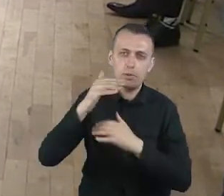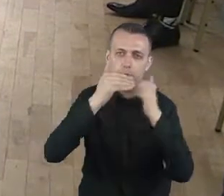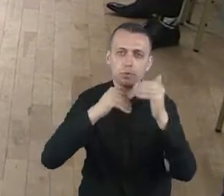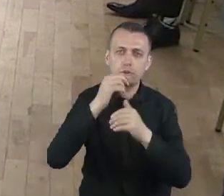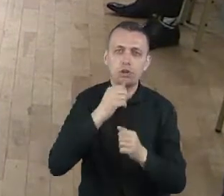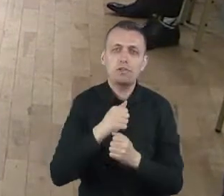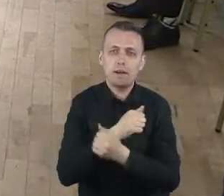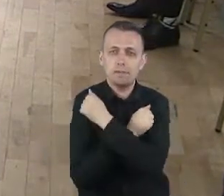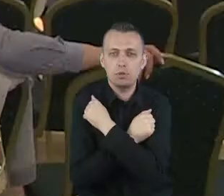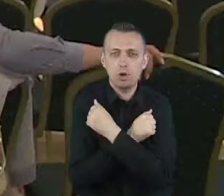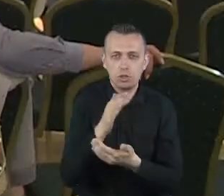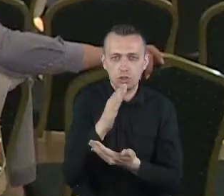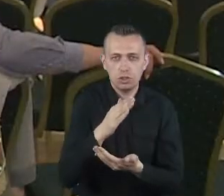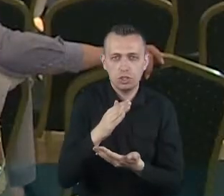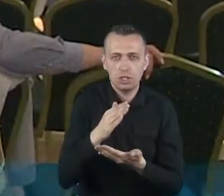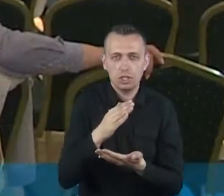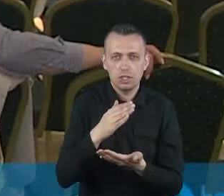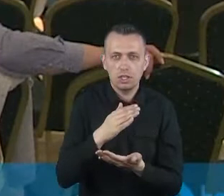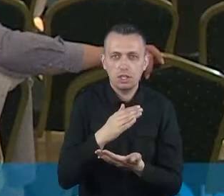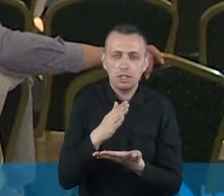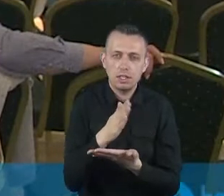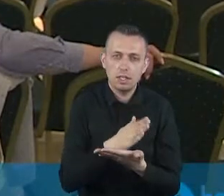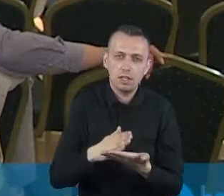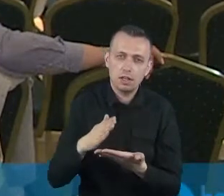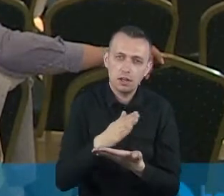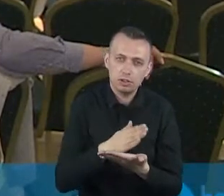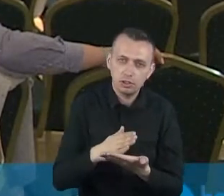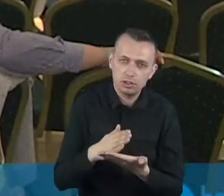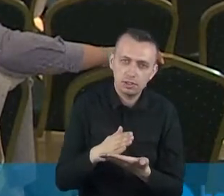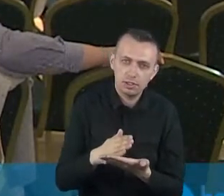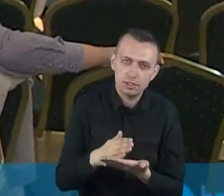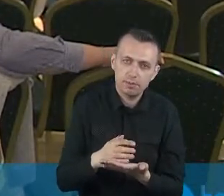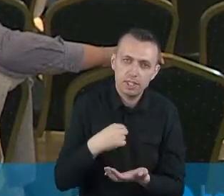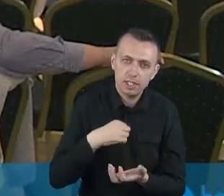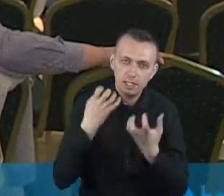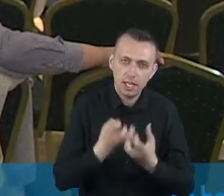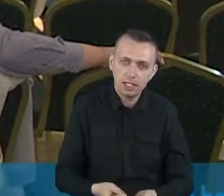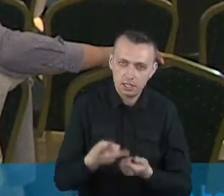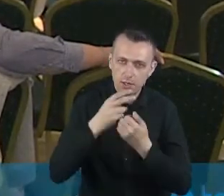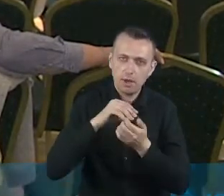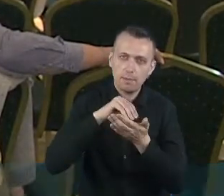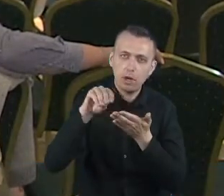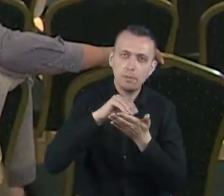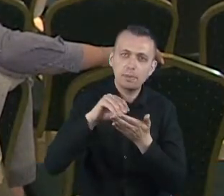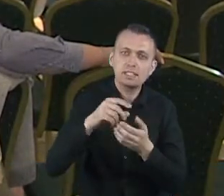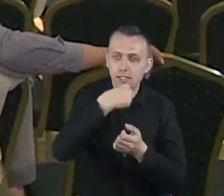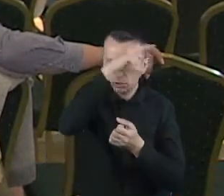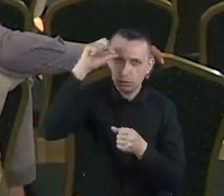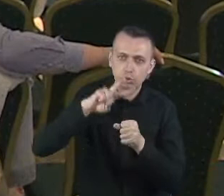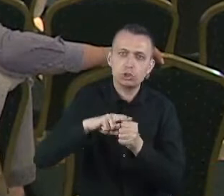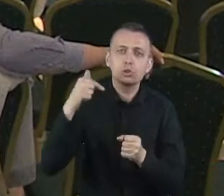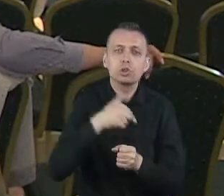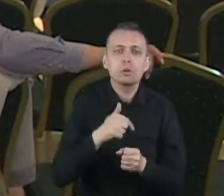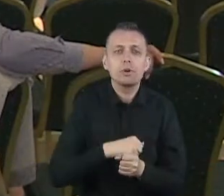patriotyzmu. Tytułem mojego artykułu był Bohater, patriota, idol. Chciałam przede wszystkim opisać w nim